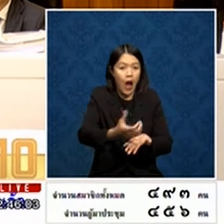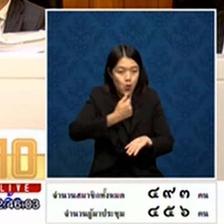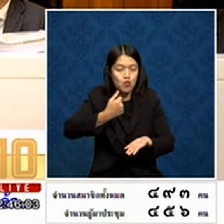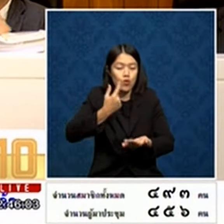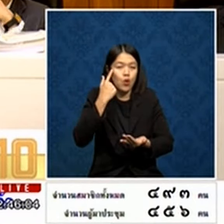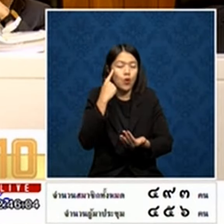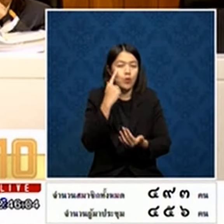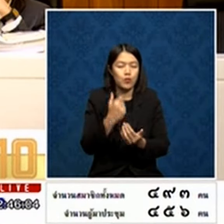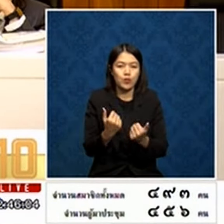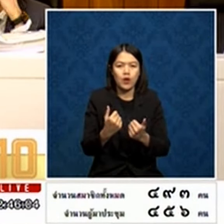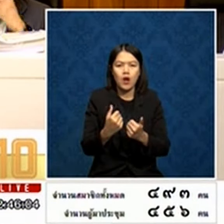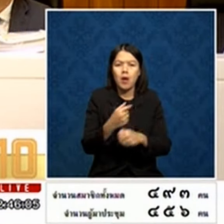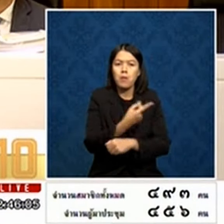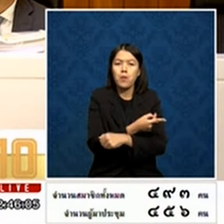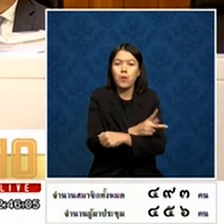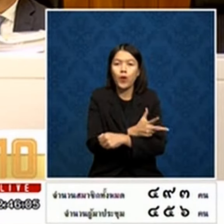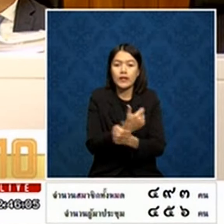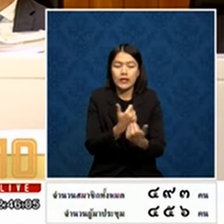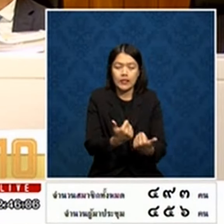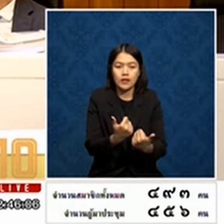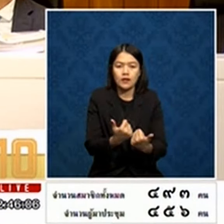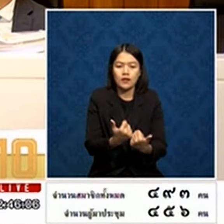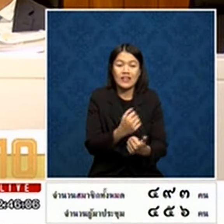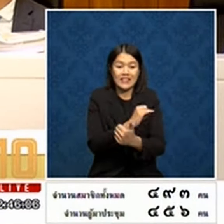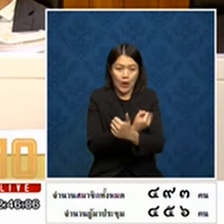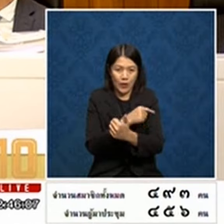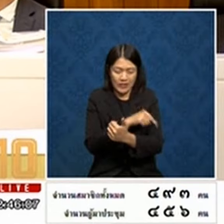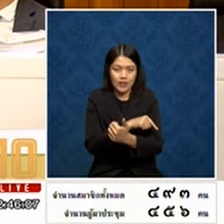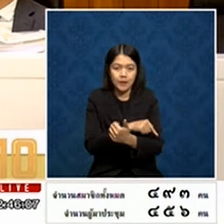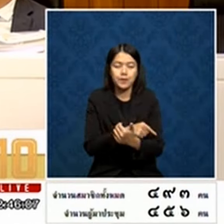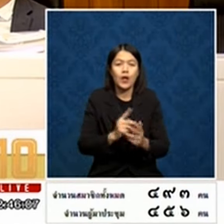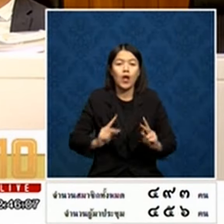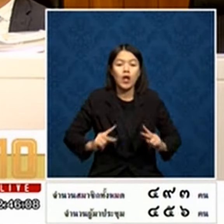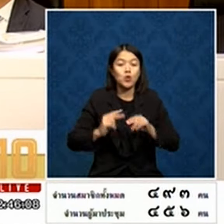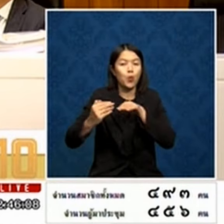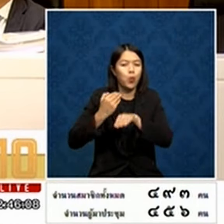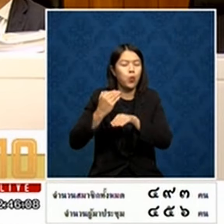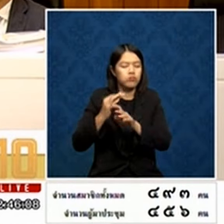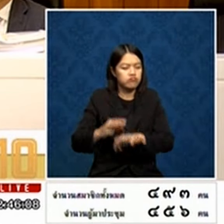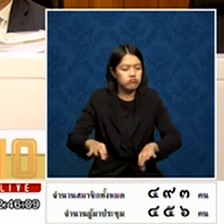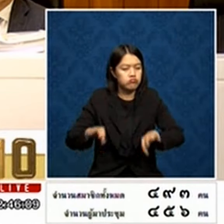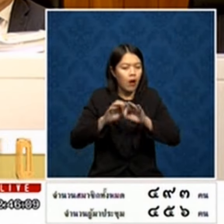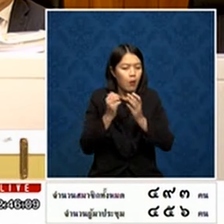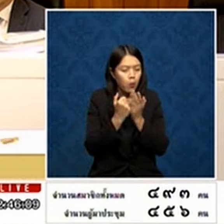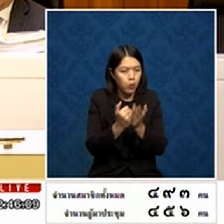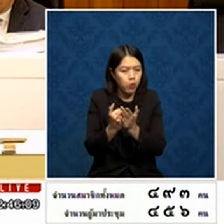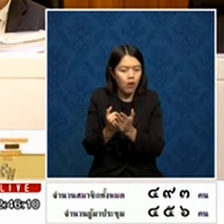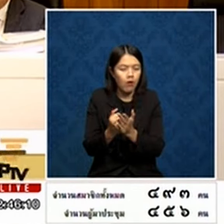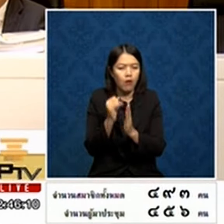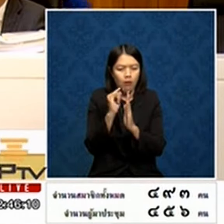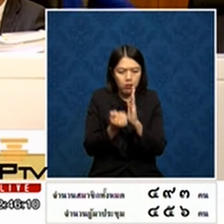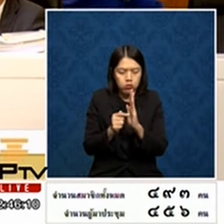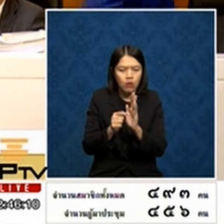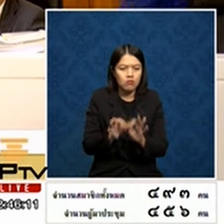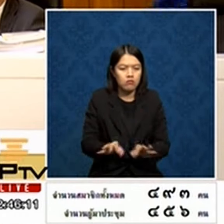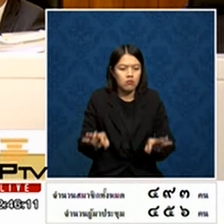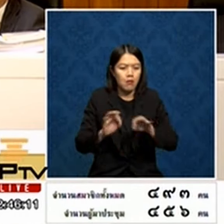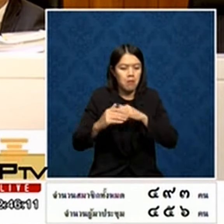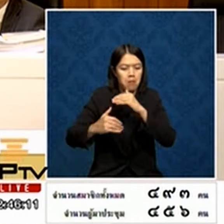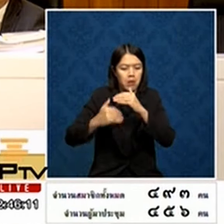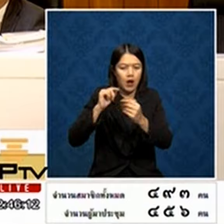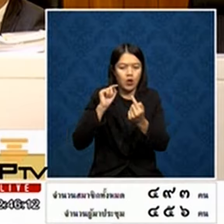คืบหน้าจังหวัดภูเก็ตก็เป็นอีกหนึ่งจังหวัดนะคะที่กระทรวงคมนาคมได้ให้ความสำคัญเพราะเป็นจังหวัดที่มีความสำคัญต่อการพัฒนาในเ